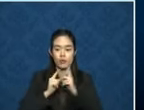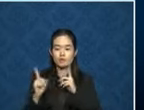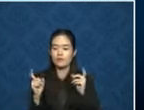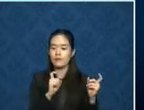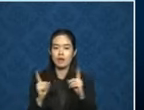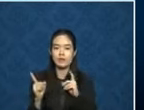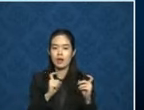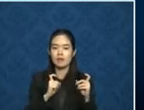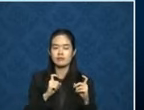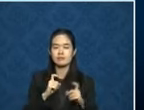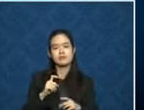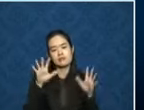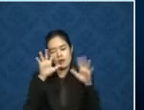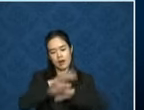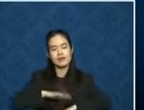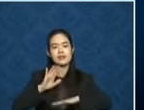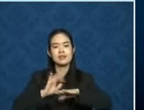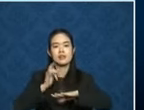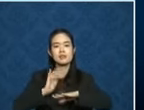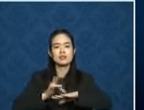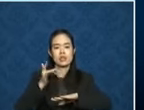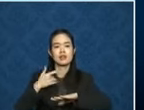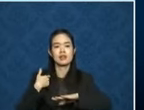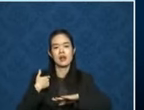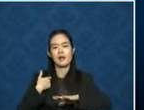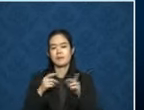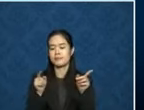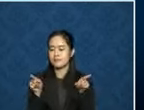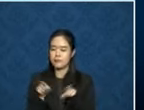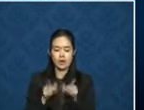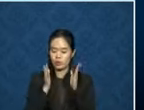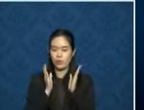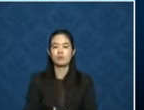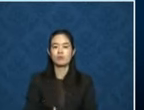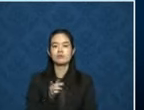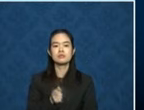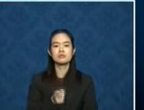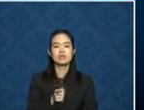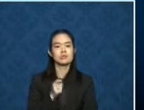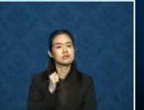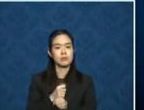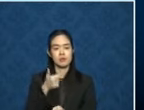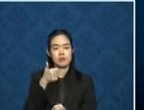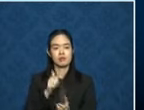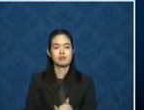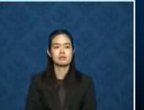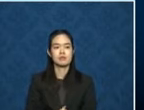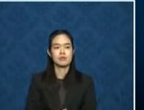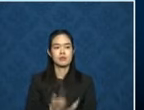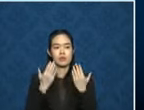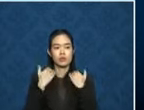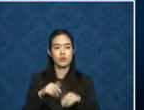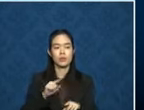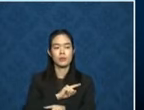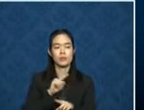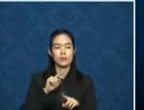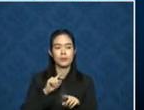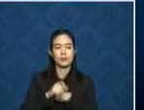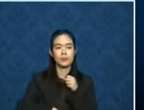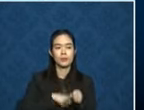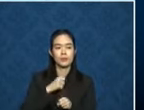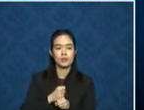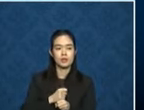ที่เป็นธรรมชาติและดูใกล้เคียงกับมนุษย์มากที่สุดครับตลอดจนการแข่งขันรางวัลโลบเนอร์ในปี1991ถึง2019นะครับนักพัฒ